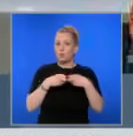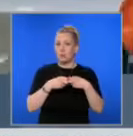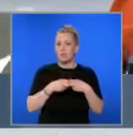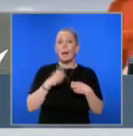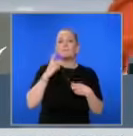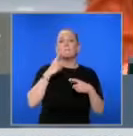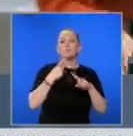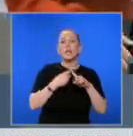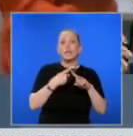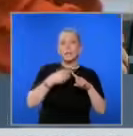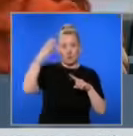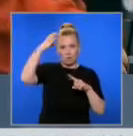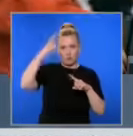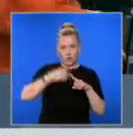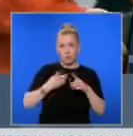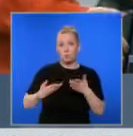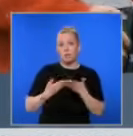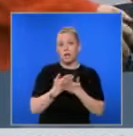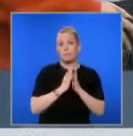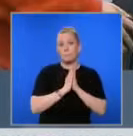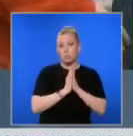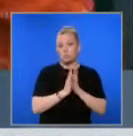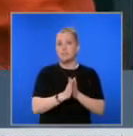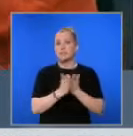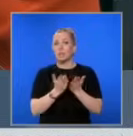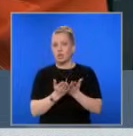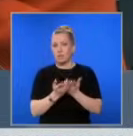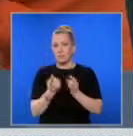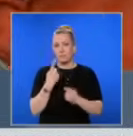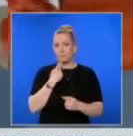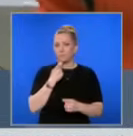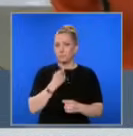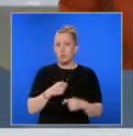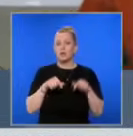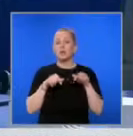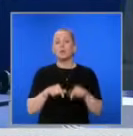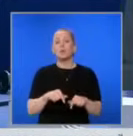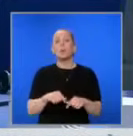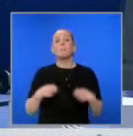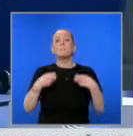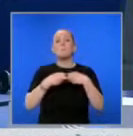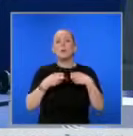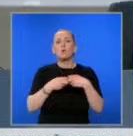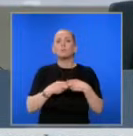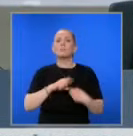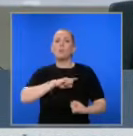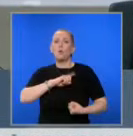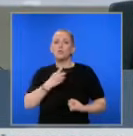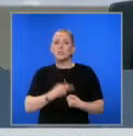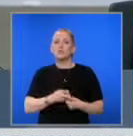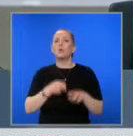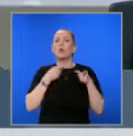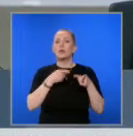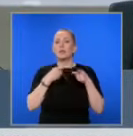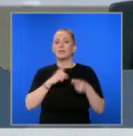членство в Европейския съюз през 2016. През последните години Брюксел силно критикува властите в Република Сръбска, която е част от Босна и